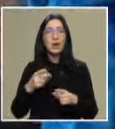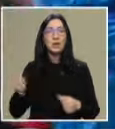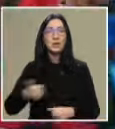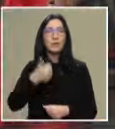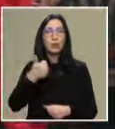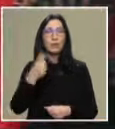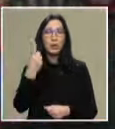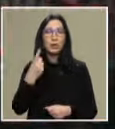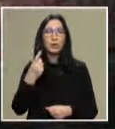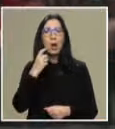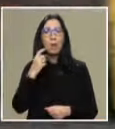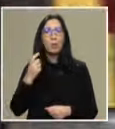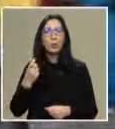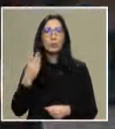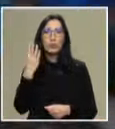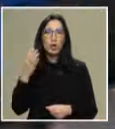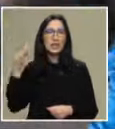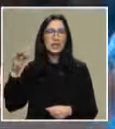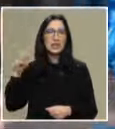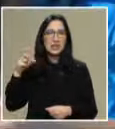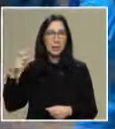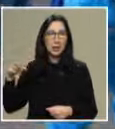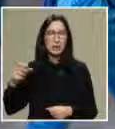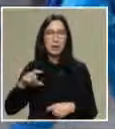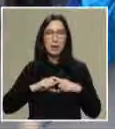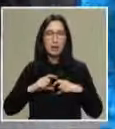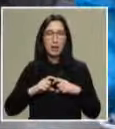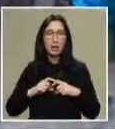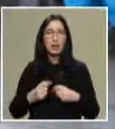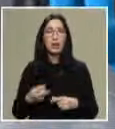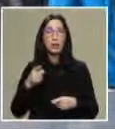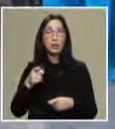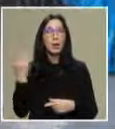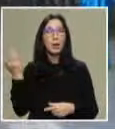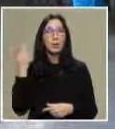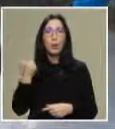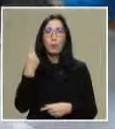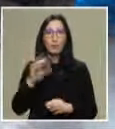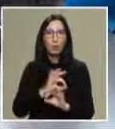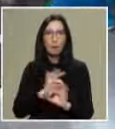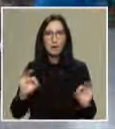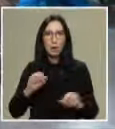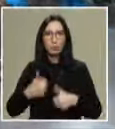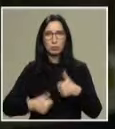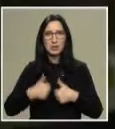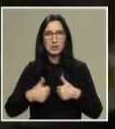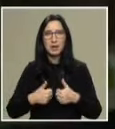завоювала един бронзов и 4 сребърни медала на надпреварата в Пловдив. Това е било първото и официално